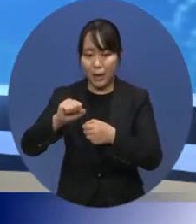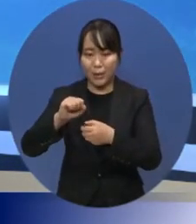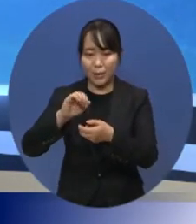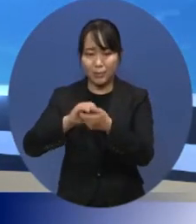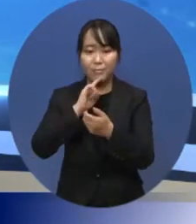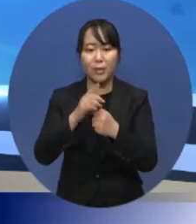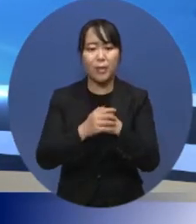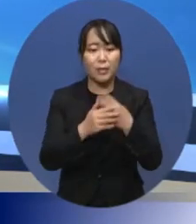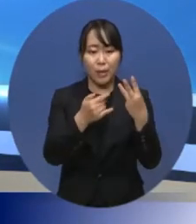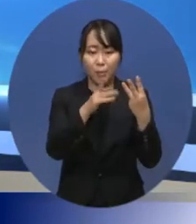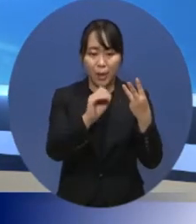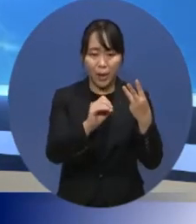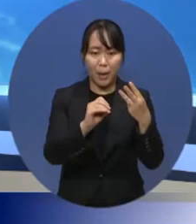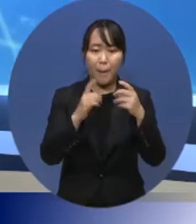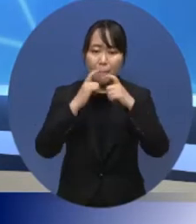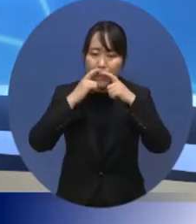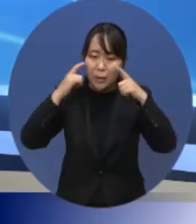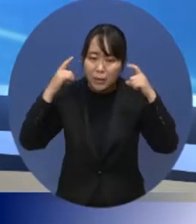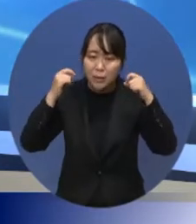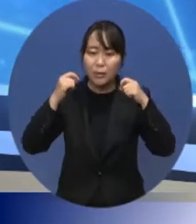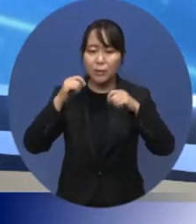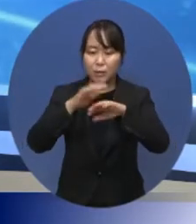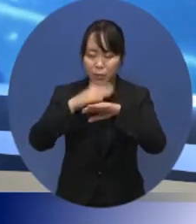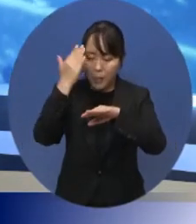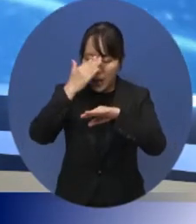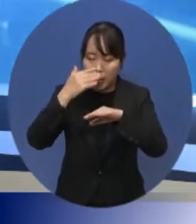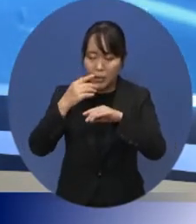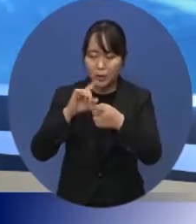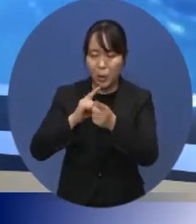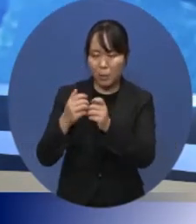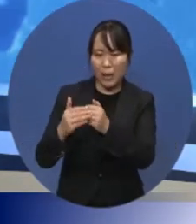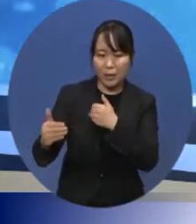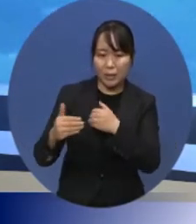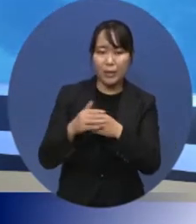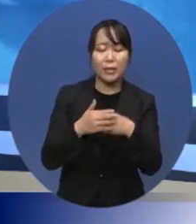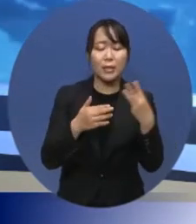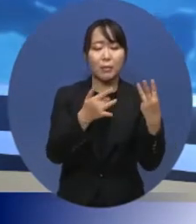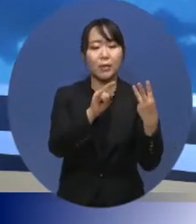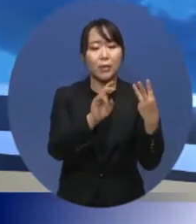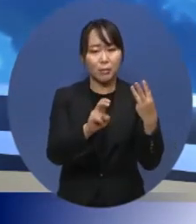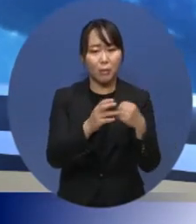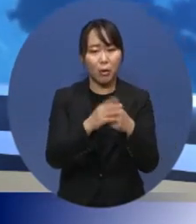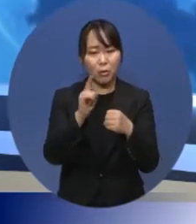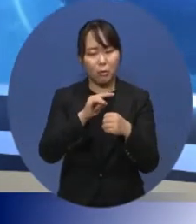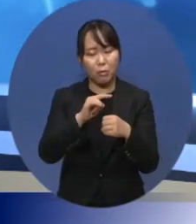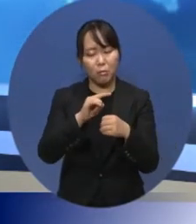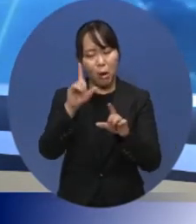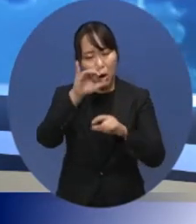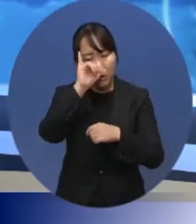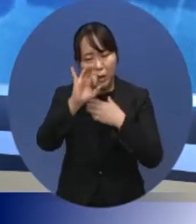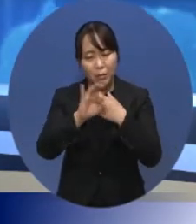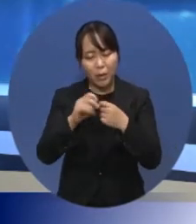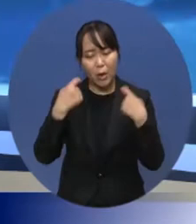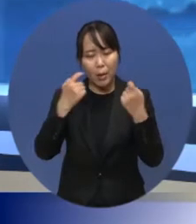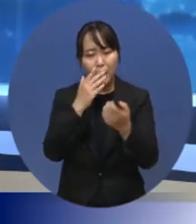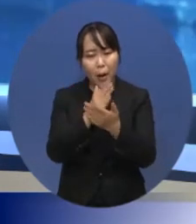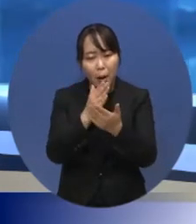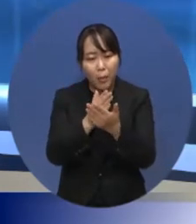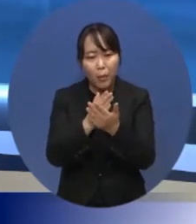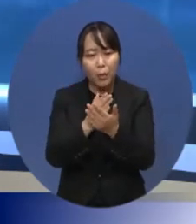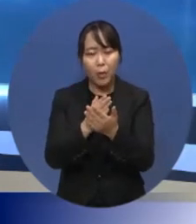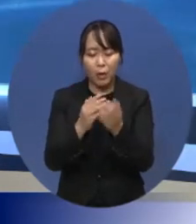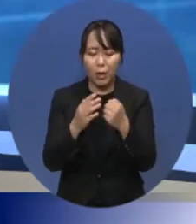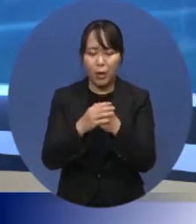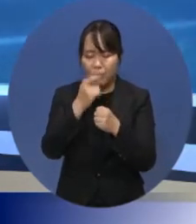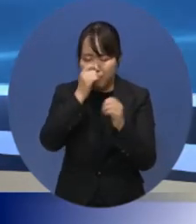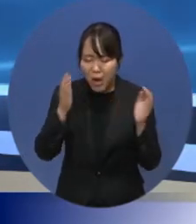즉 마스크 착용 이나 손쉽게 거리두기 와 3 금 증상이 있으면 여행 하지 말 것과 3일 시설을